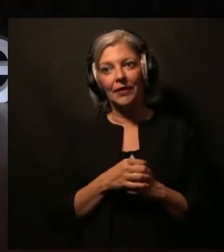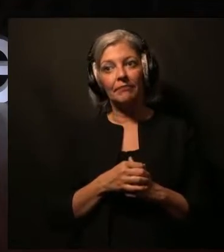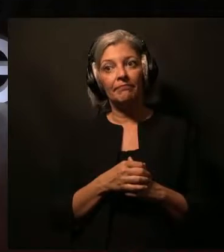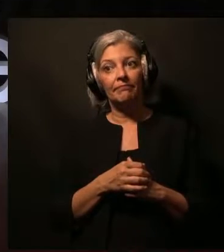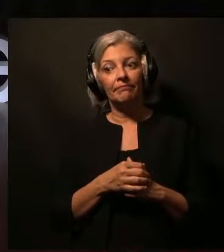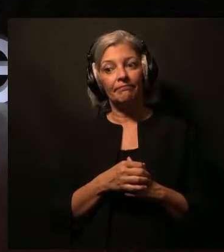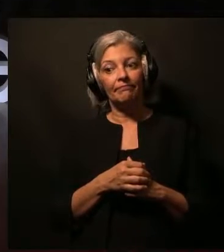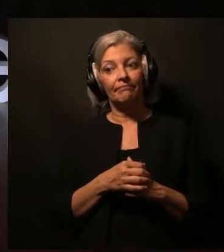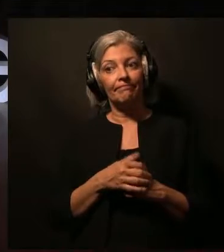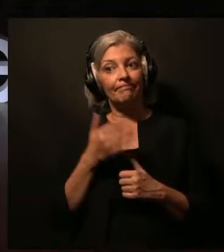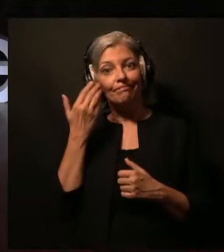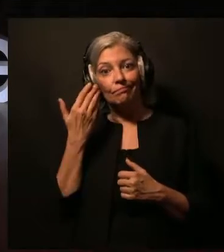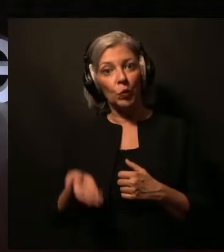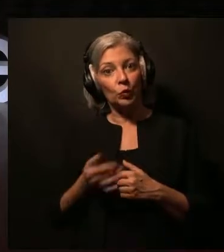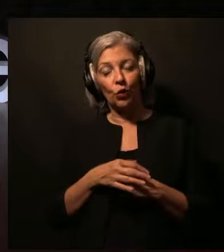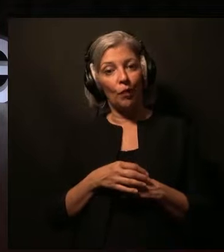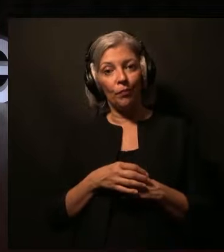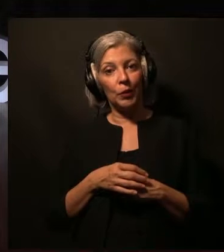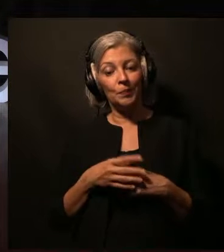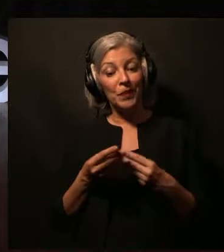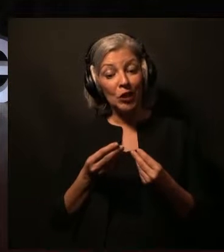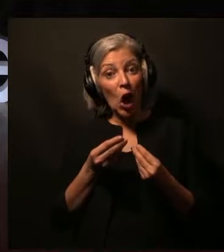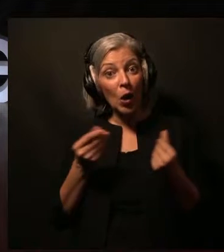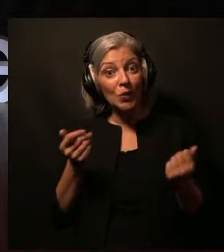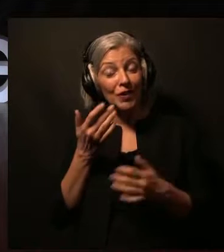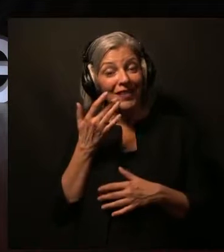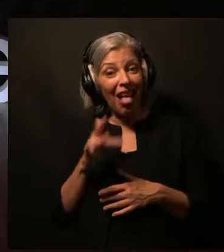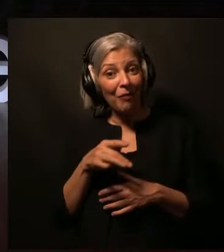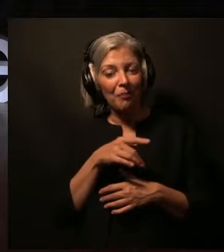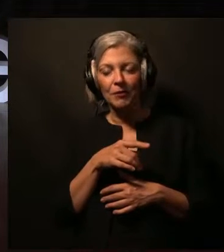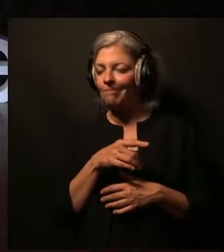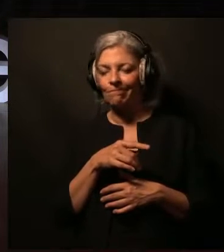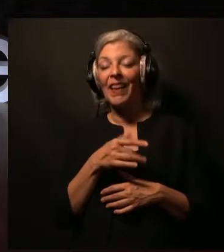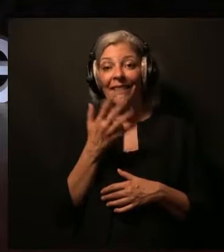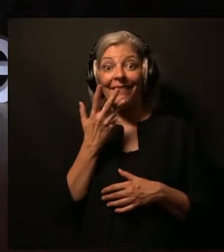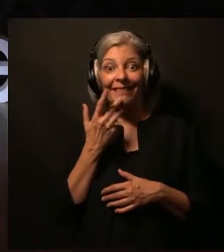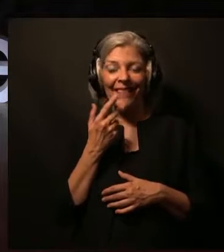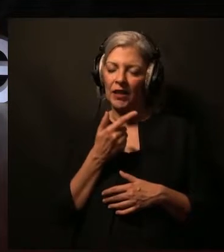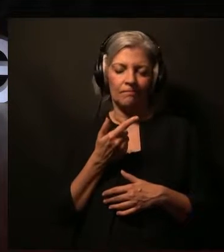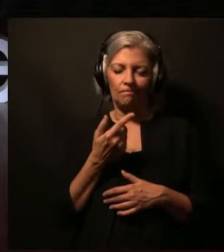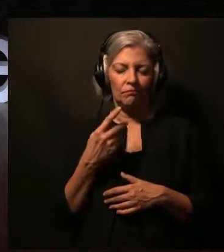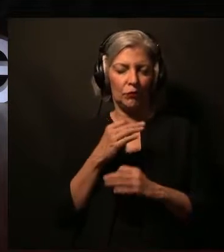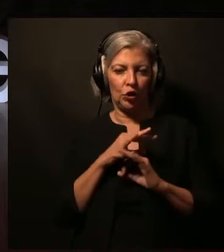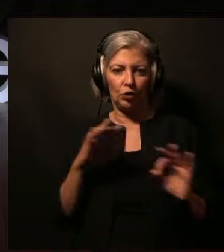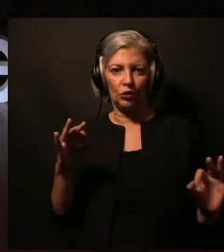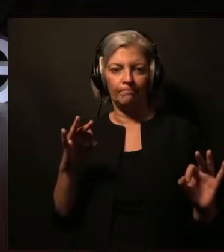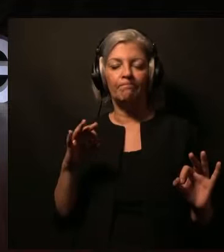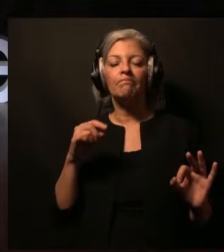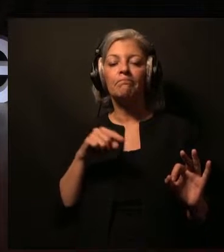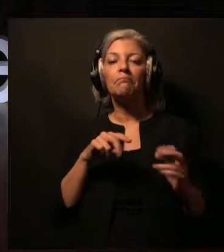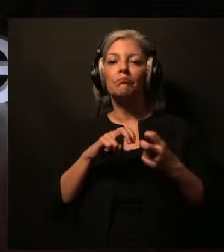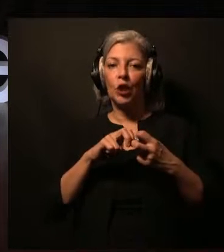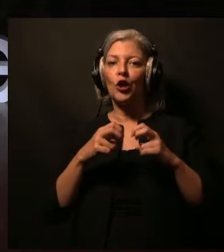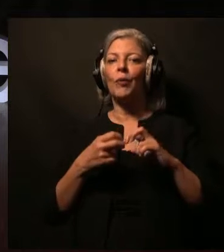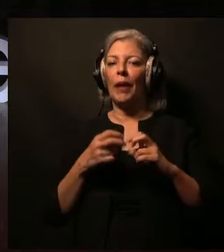ecologico Purtroppo la soluzione non è così semplice mi piacerebbe molto ma problemi complessi